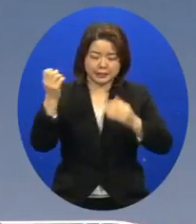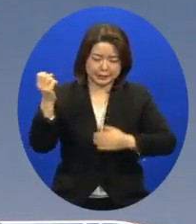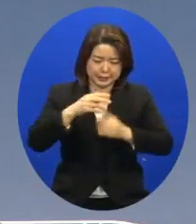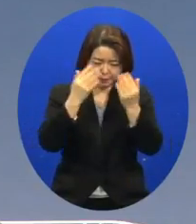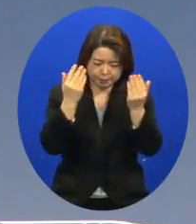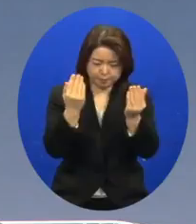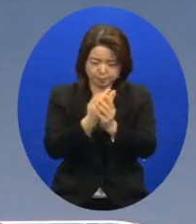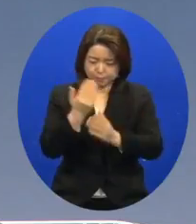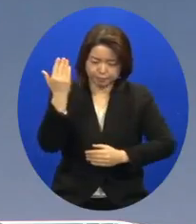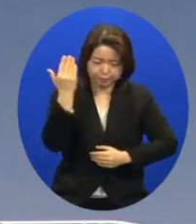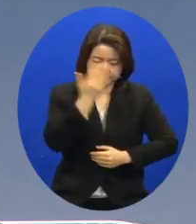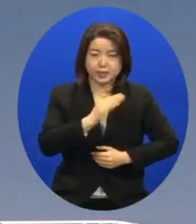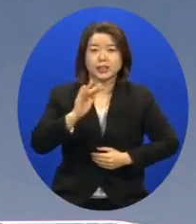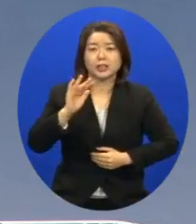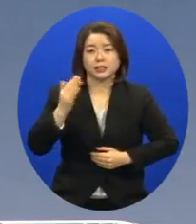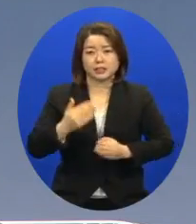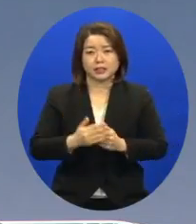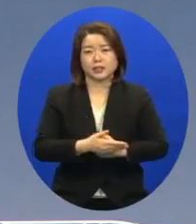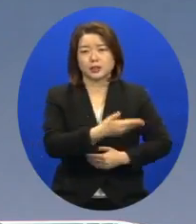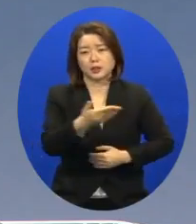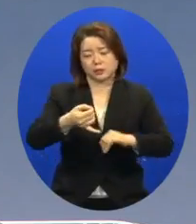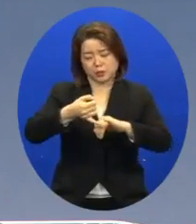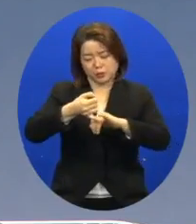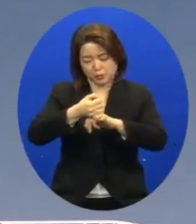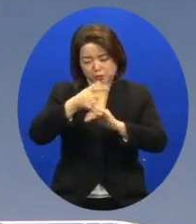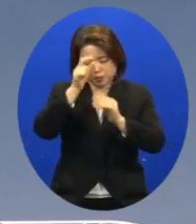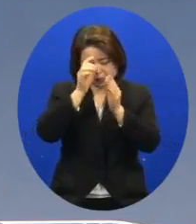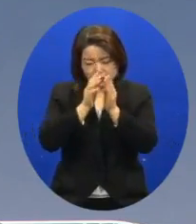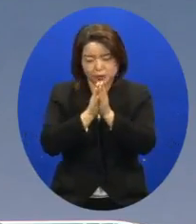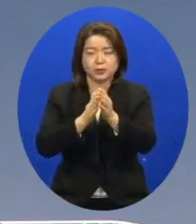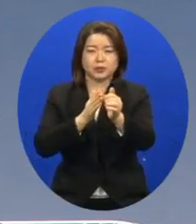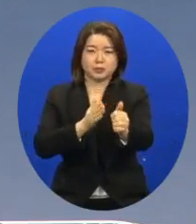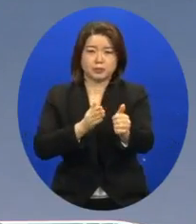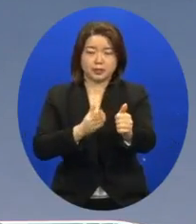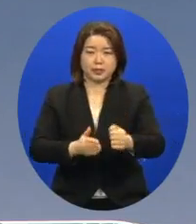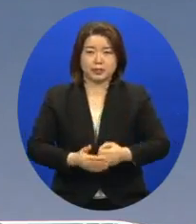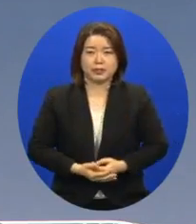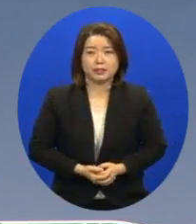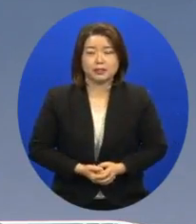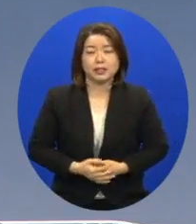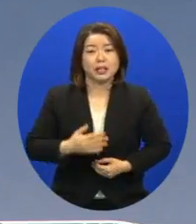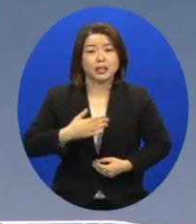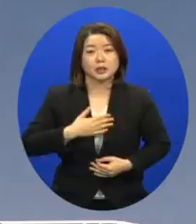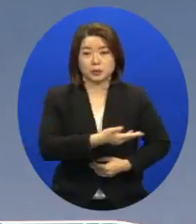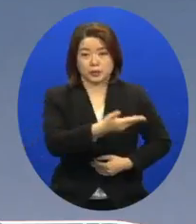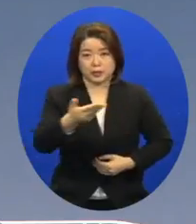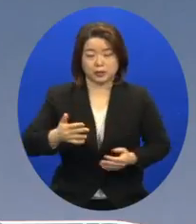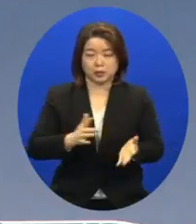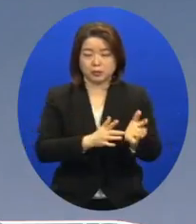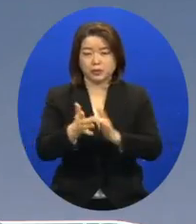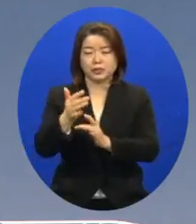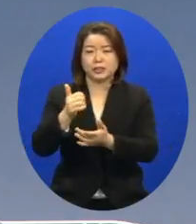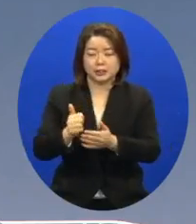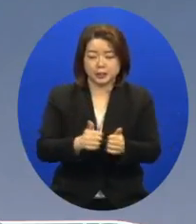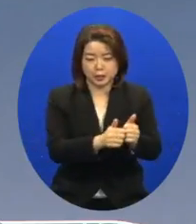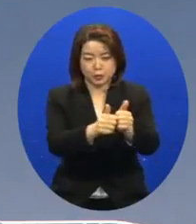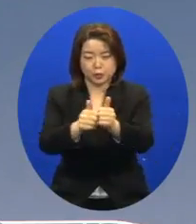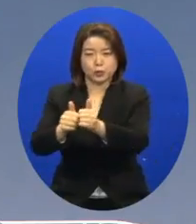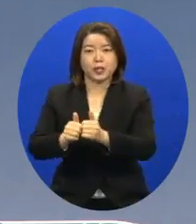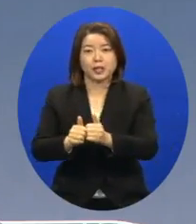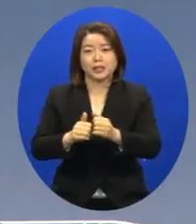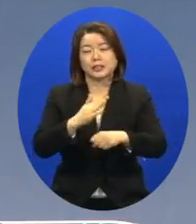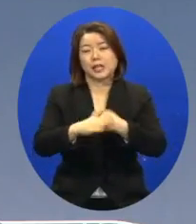되도록 여러분 꼭 기도해 주시기 바랍니다 저와 여러분들은 예수님과 동행하는 하나님의